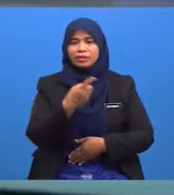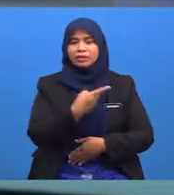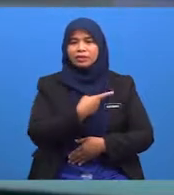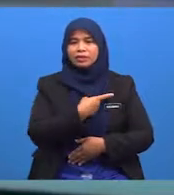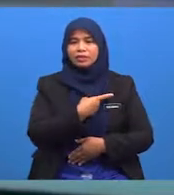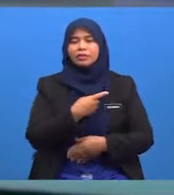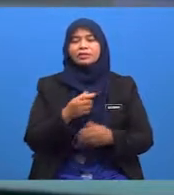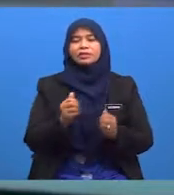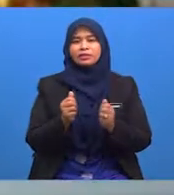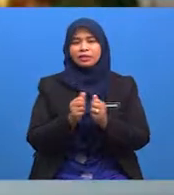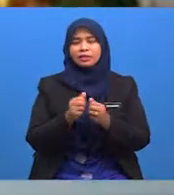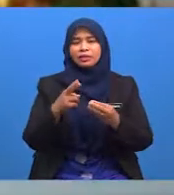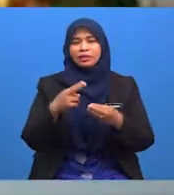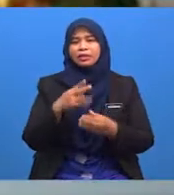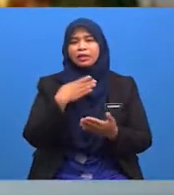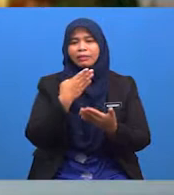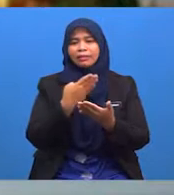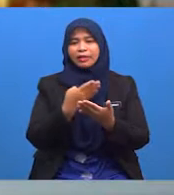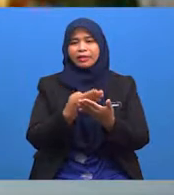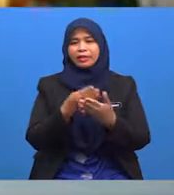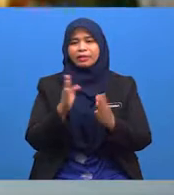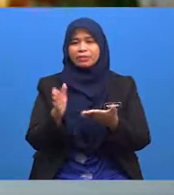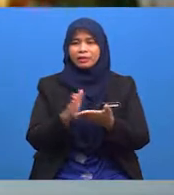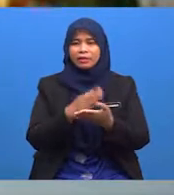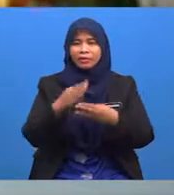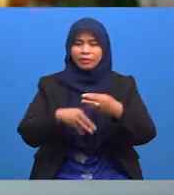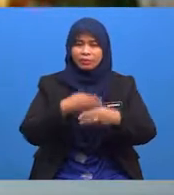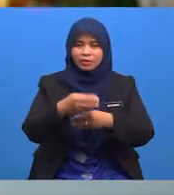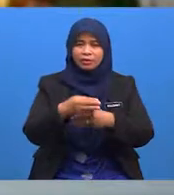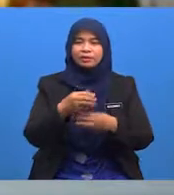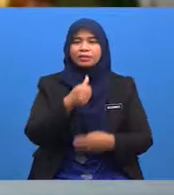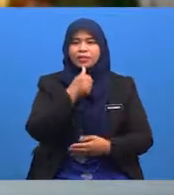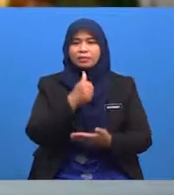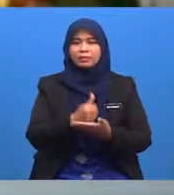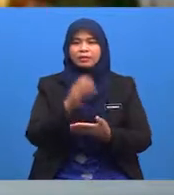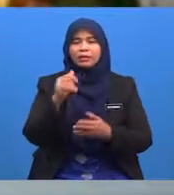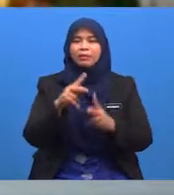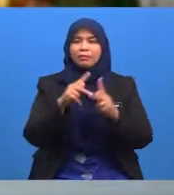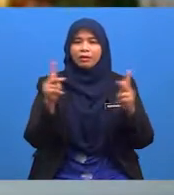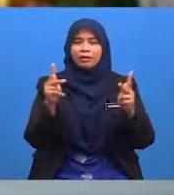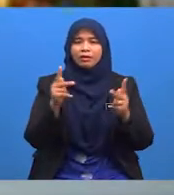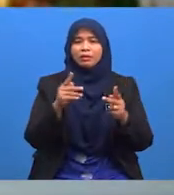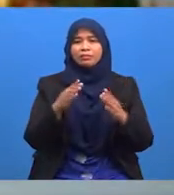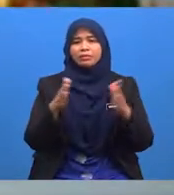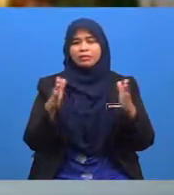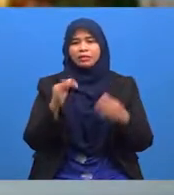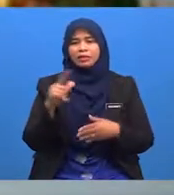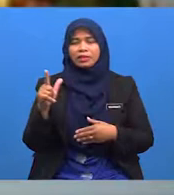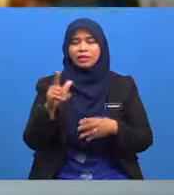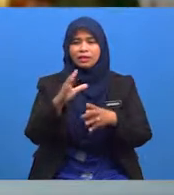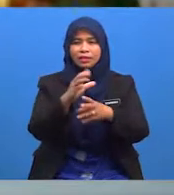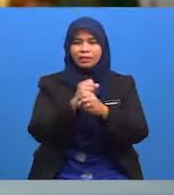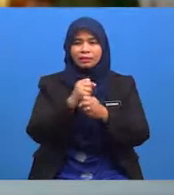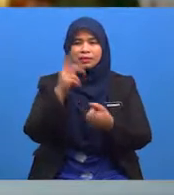hikmah menyapu balutan? Ustaz berpendapat nilai yang paling besar kita dapati adalah